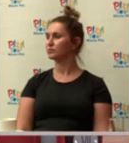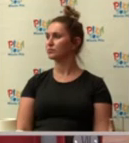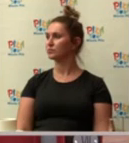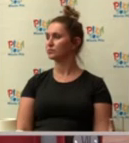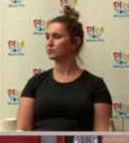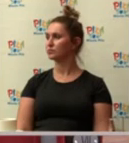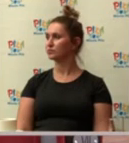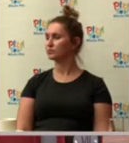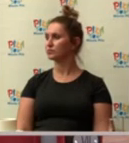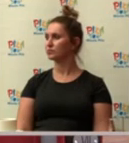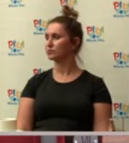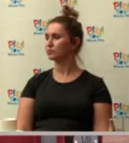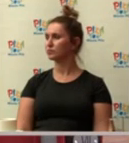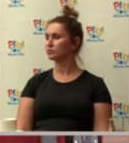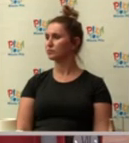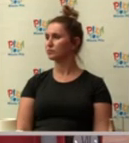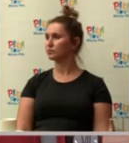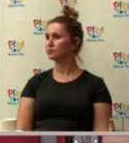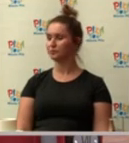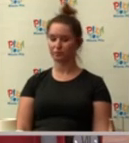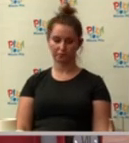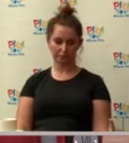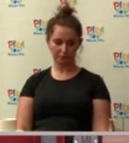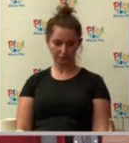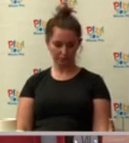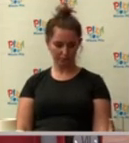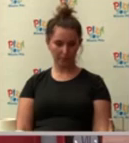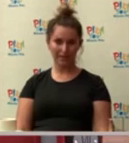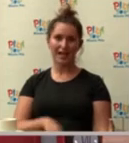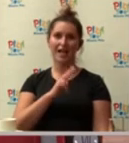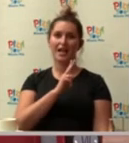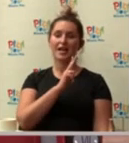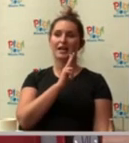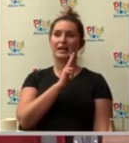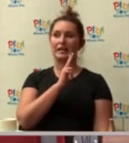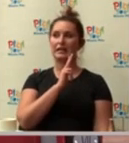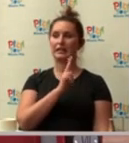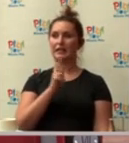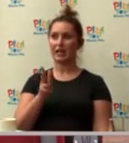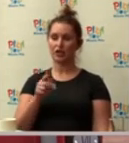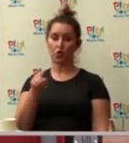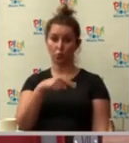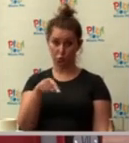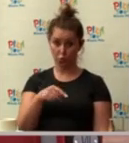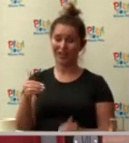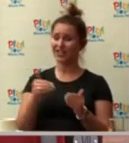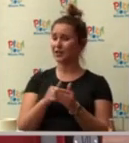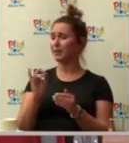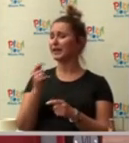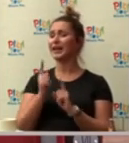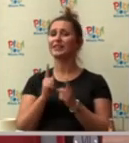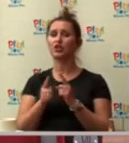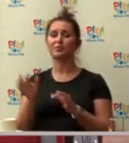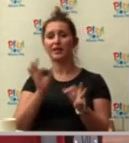tej dziury, tego uszkodzenia, które pozwoli na to, żeby to definitywnie raz na zawsze zamknąć, i wtedy tak czy tak my